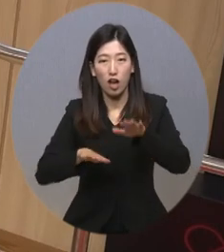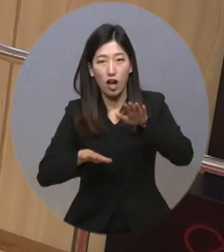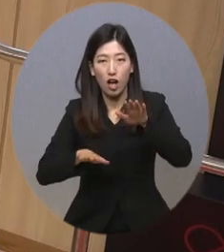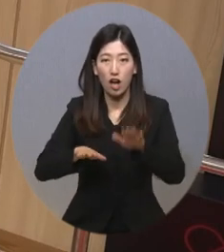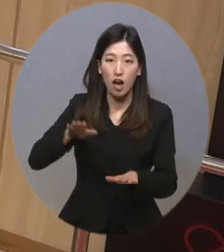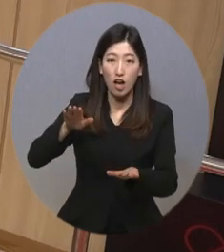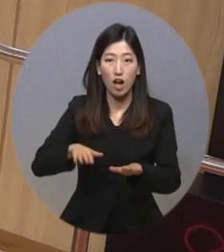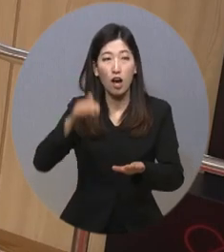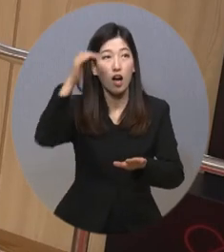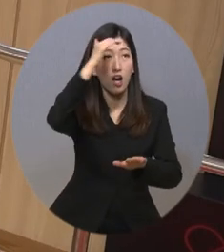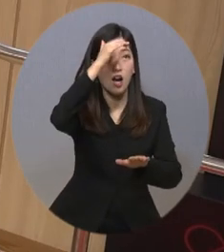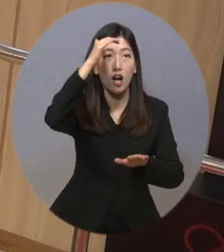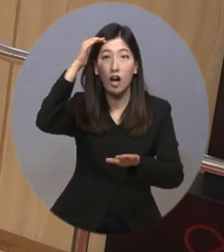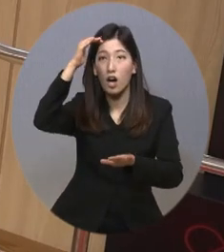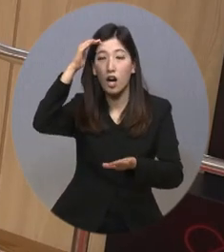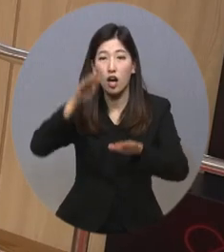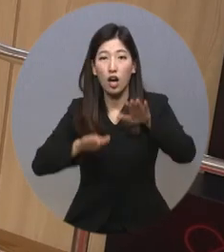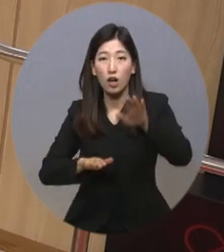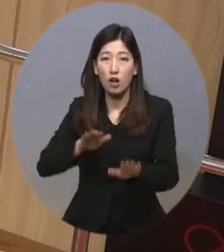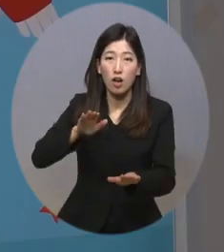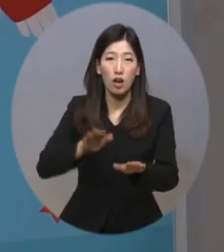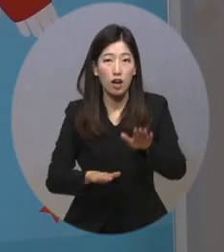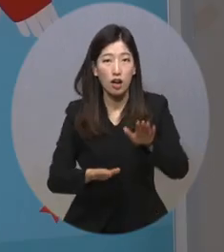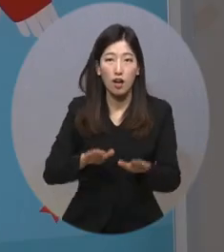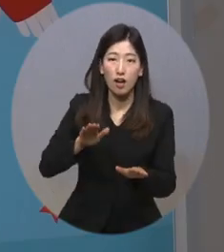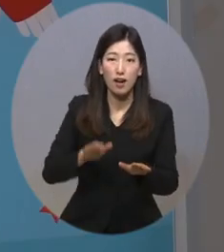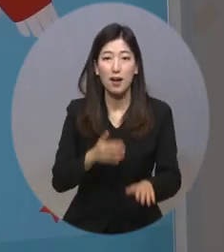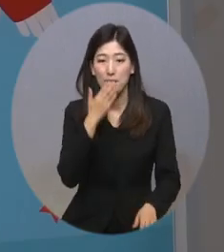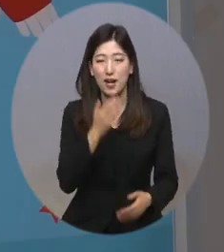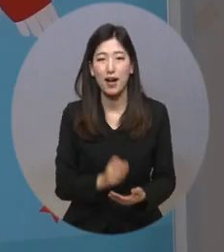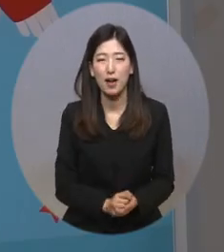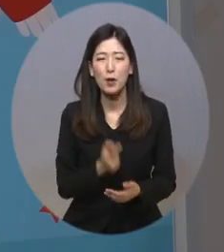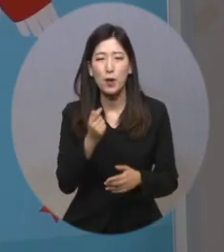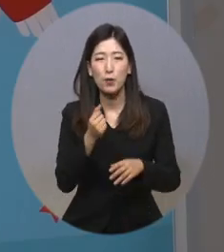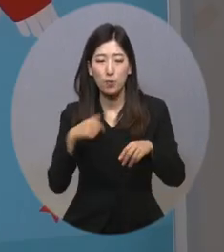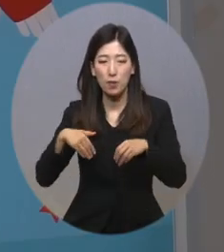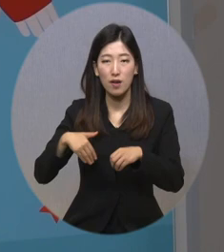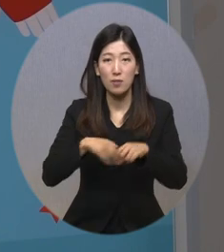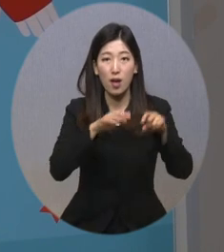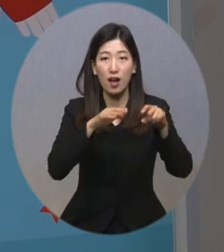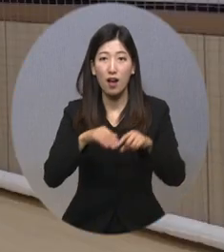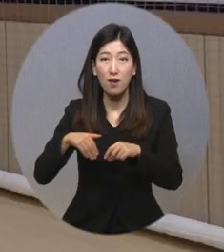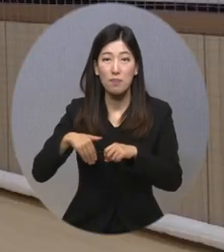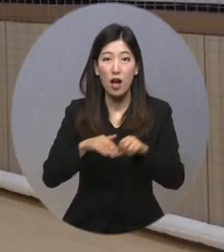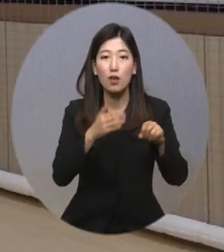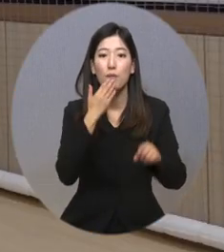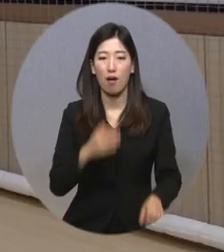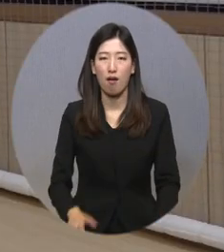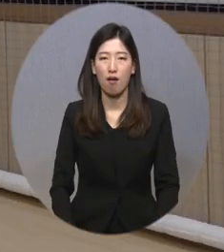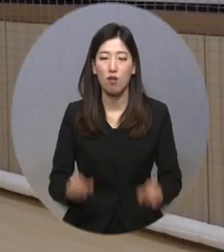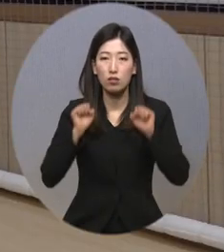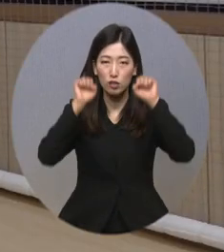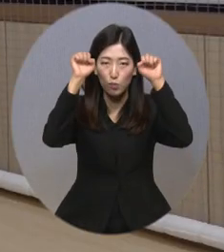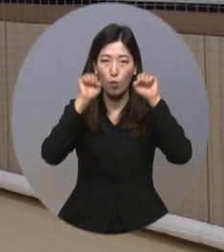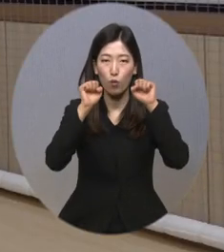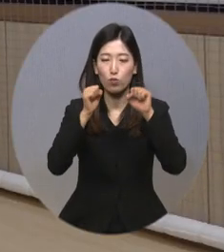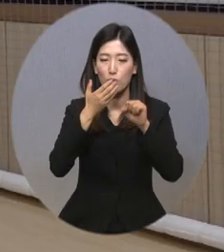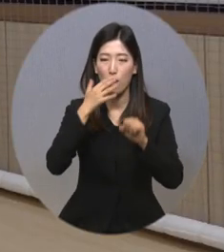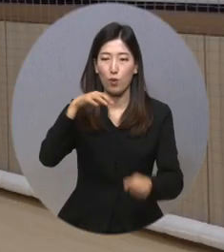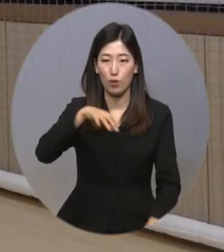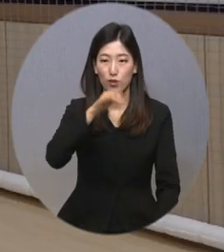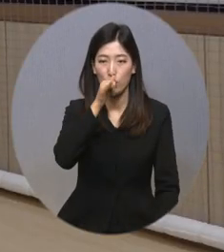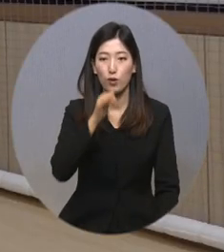경치를 감상하며 조깅을 할 수도 있습니다. 작은 움직임만으로는 심심하다면 스포츠 교실로